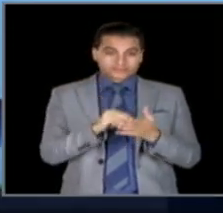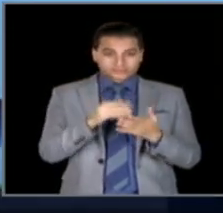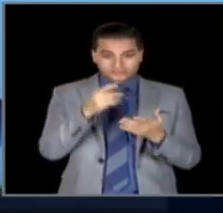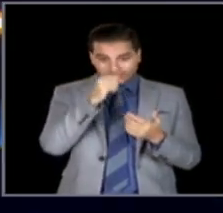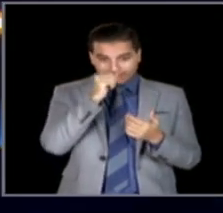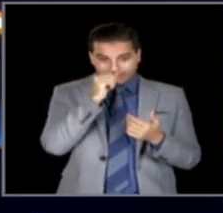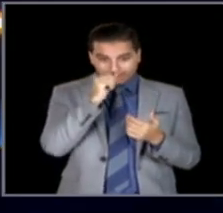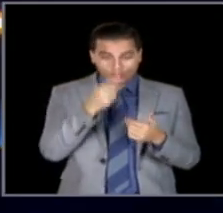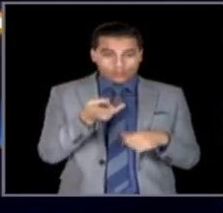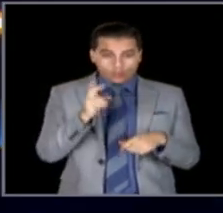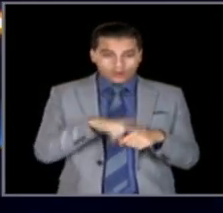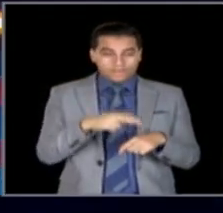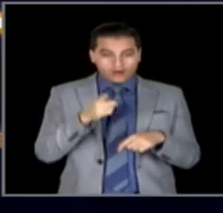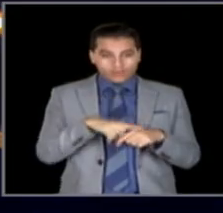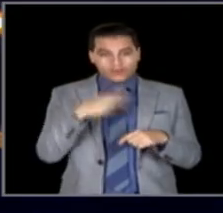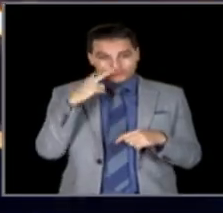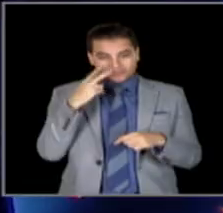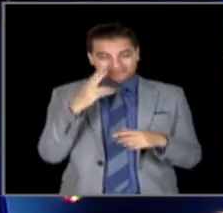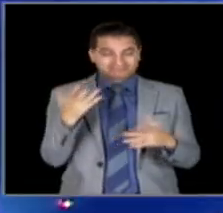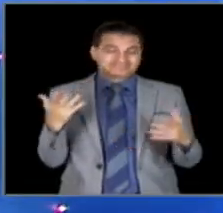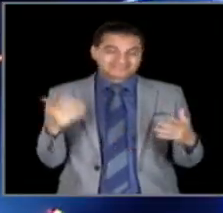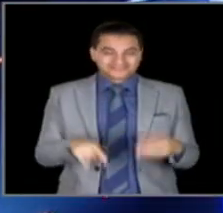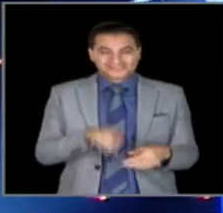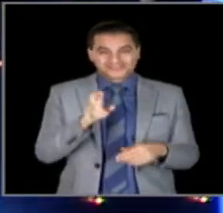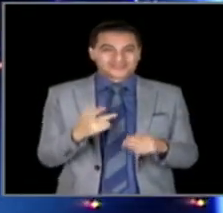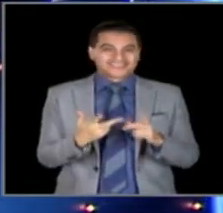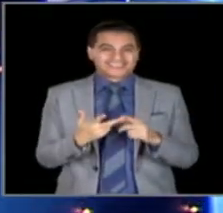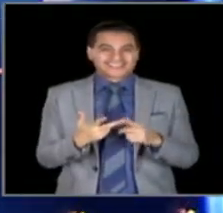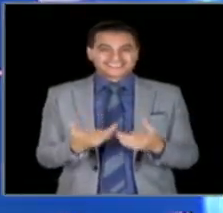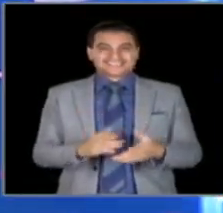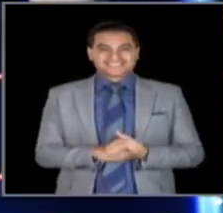بنزل. السؤال الثالث.